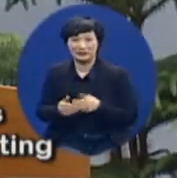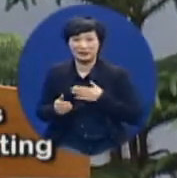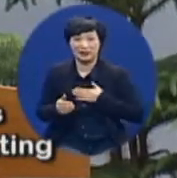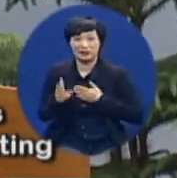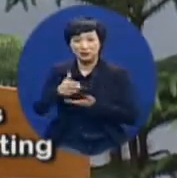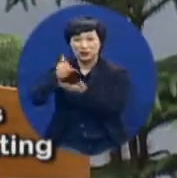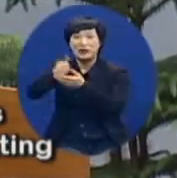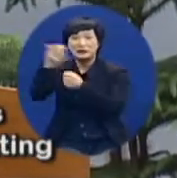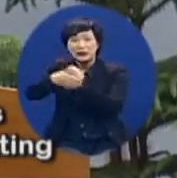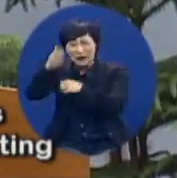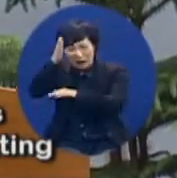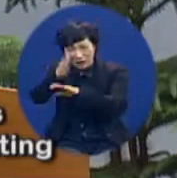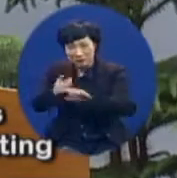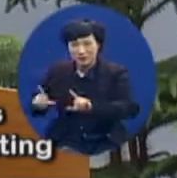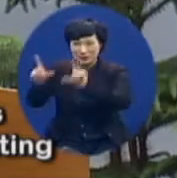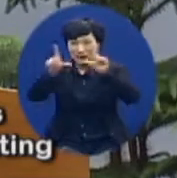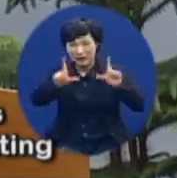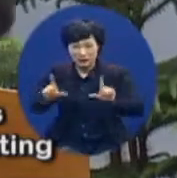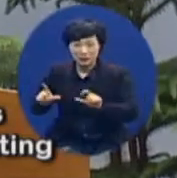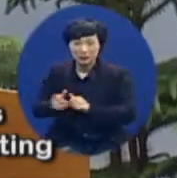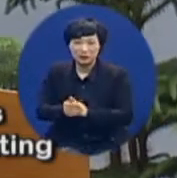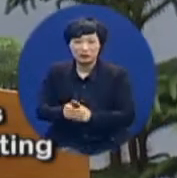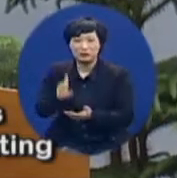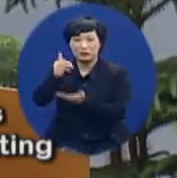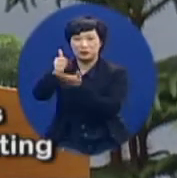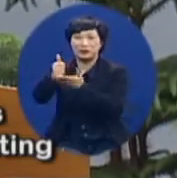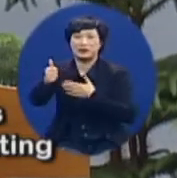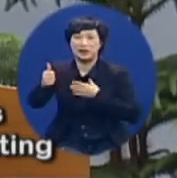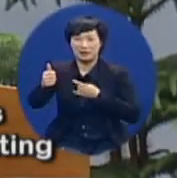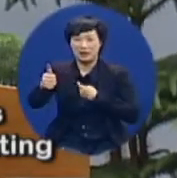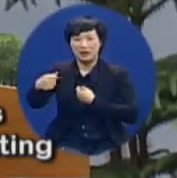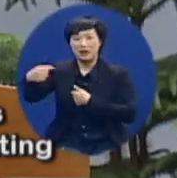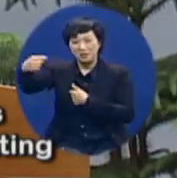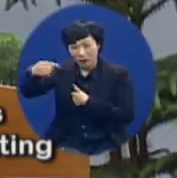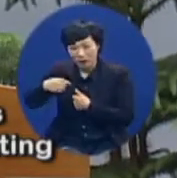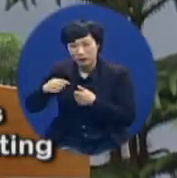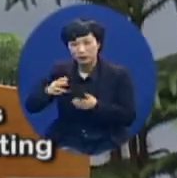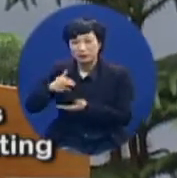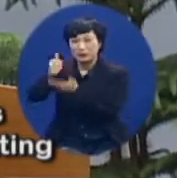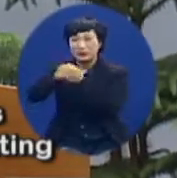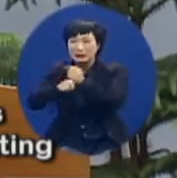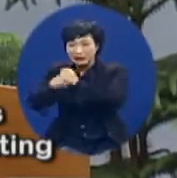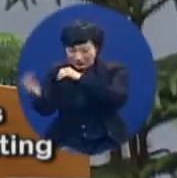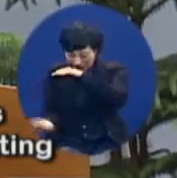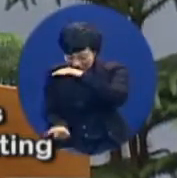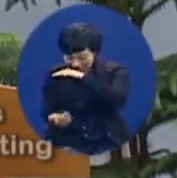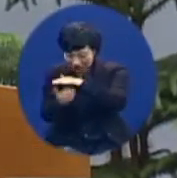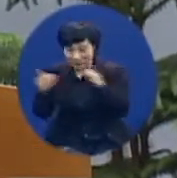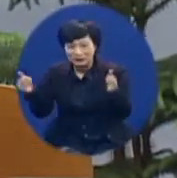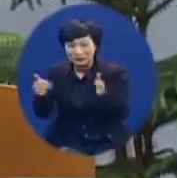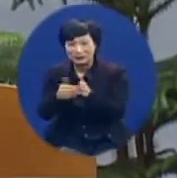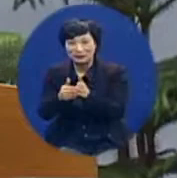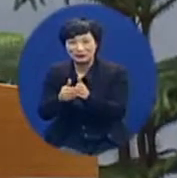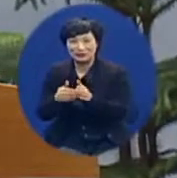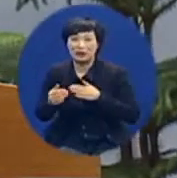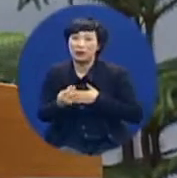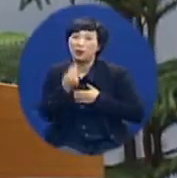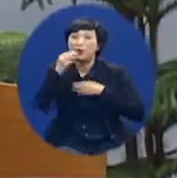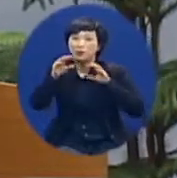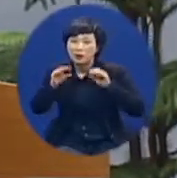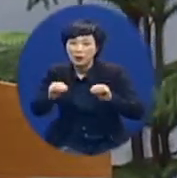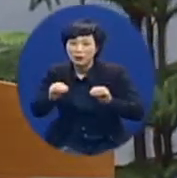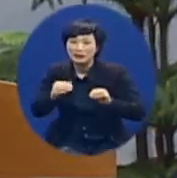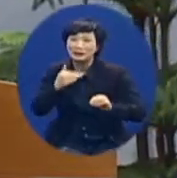그 은혜 감사하며 살다가 아멘 그분이 나에게 명령하신 주님의 뜻을 이루다가 아멘 내 목숨이